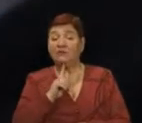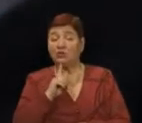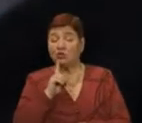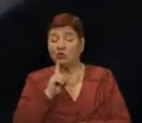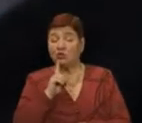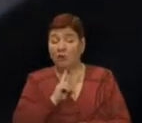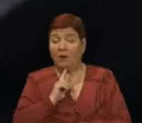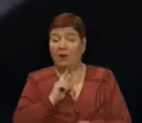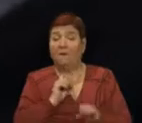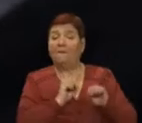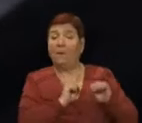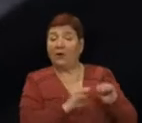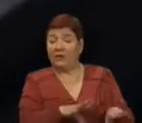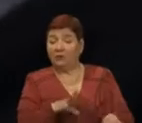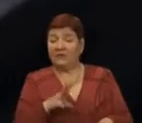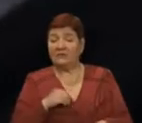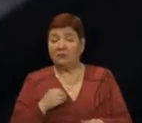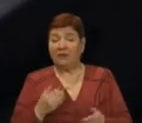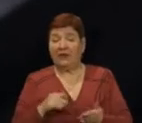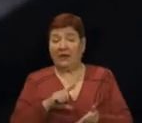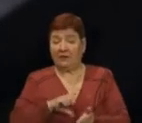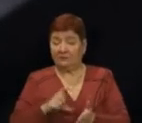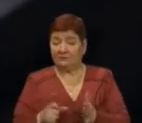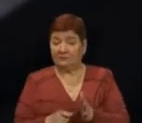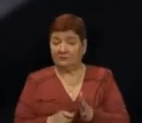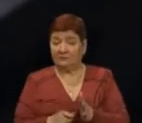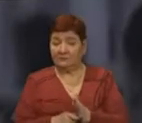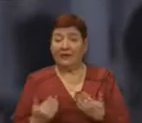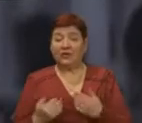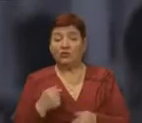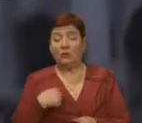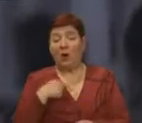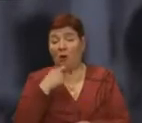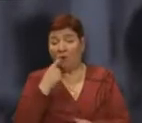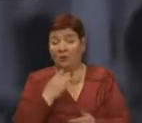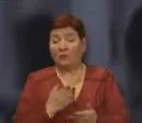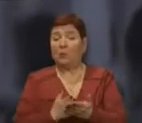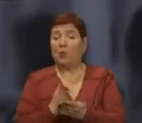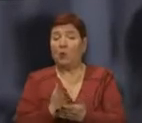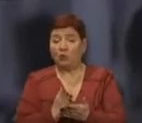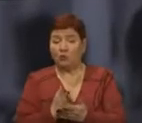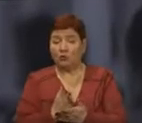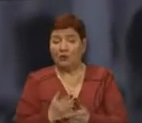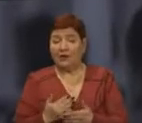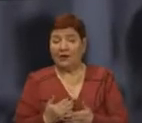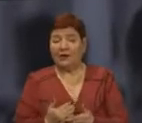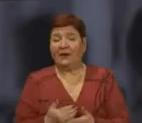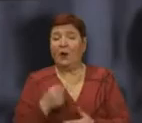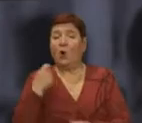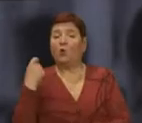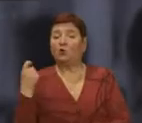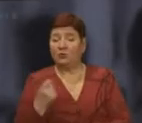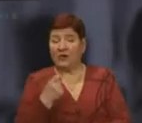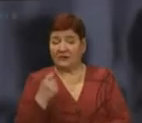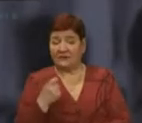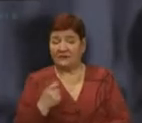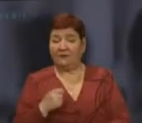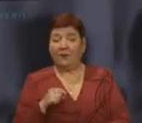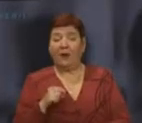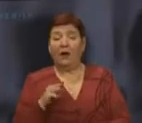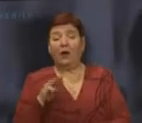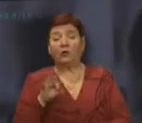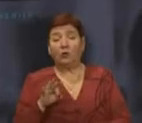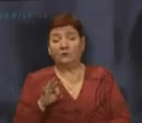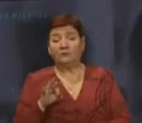тимчасово покинули свої помешкання, якщо ми говоримо про послуги житлово-комунального господарства,